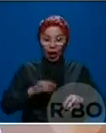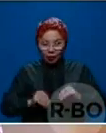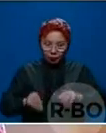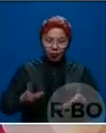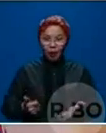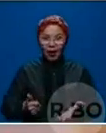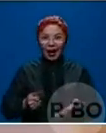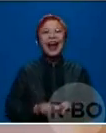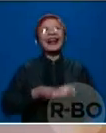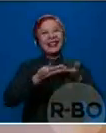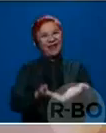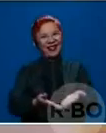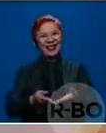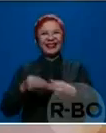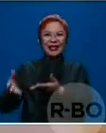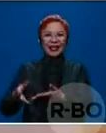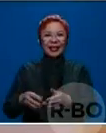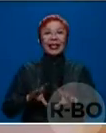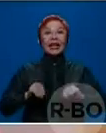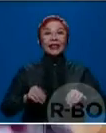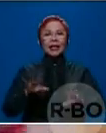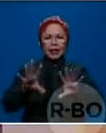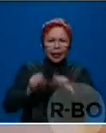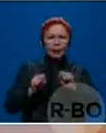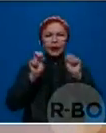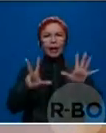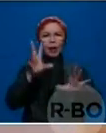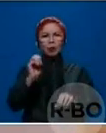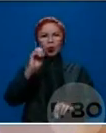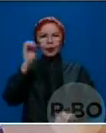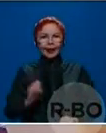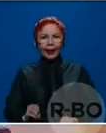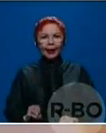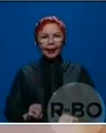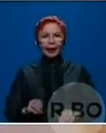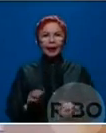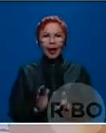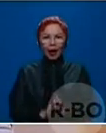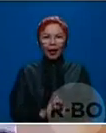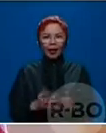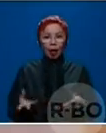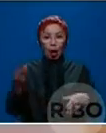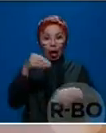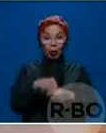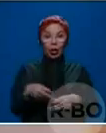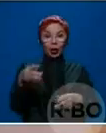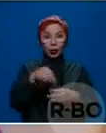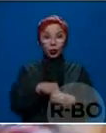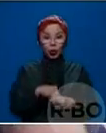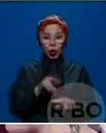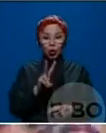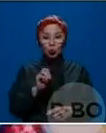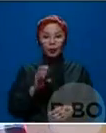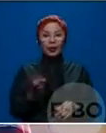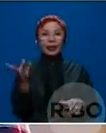biaya yang kerja dapat 80% 20% untuk kami yang setelah anggotanya banyak 20% ini akan